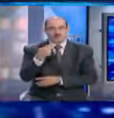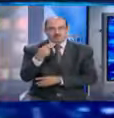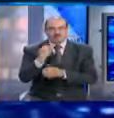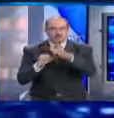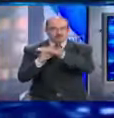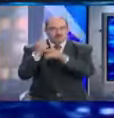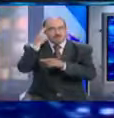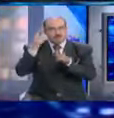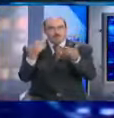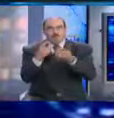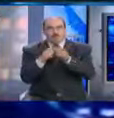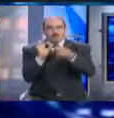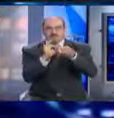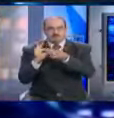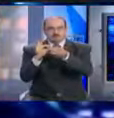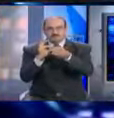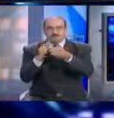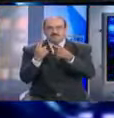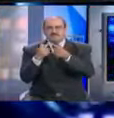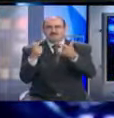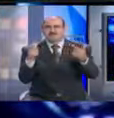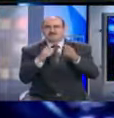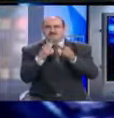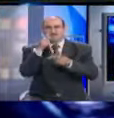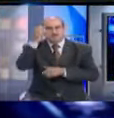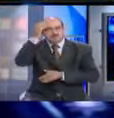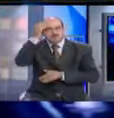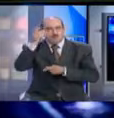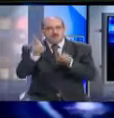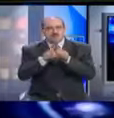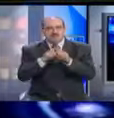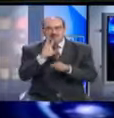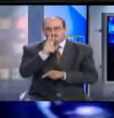في تعزيز اللحمة الوطنية بين مختلف النخب